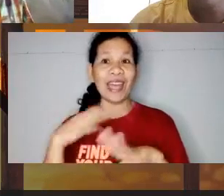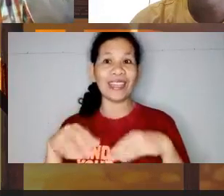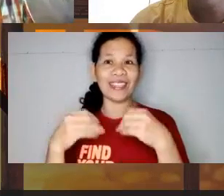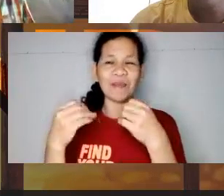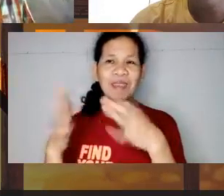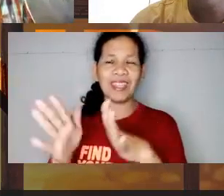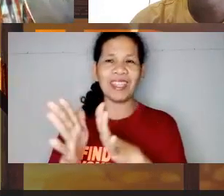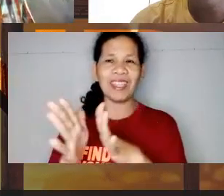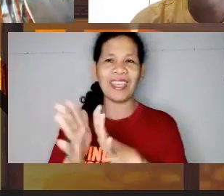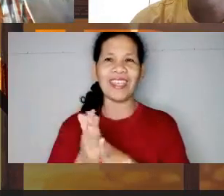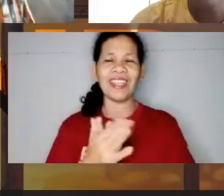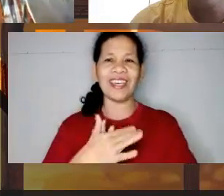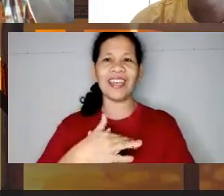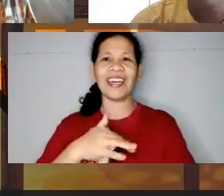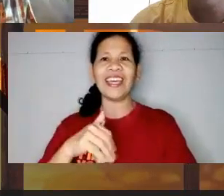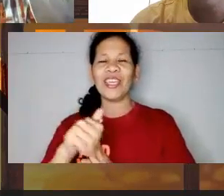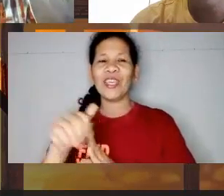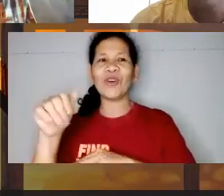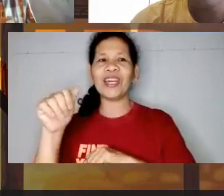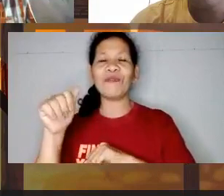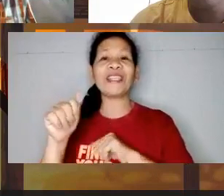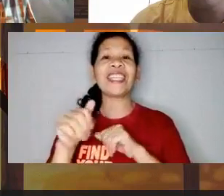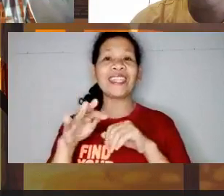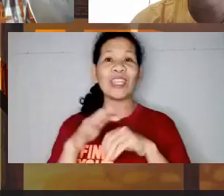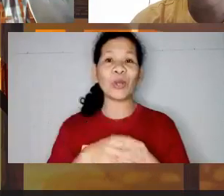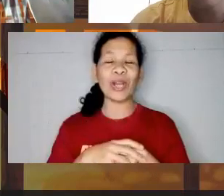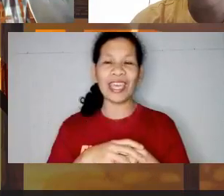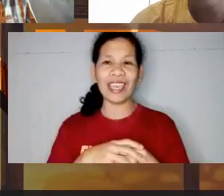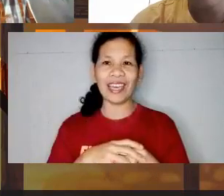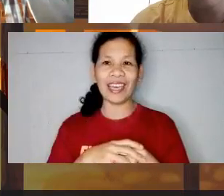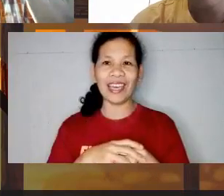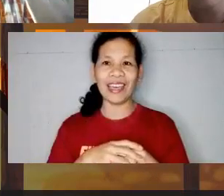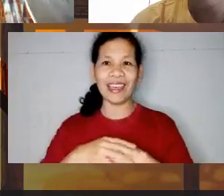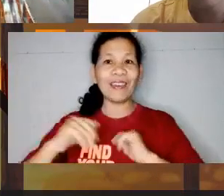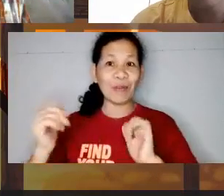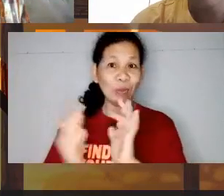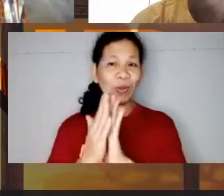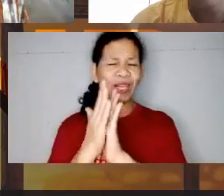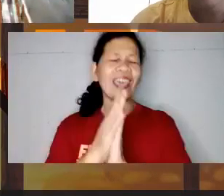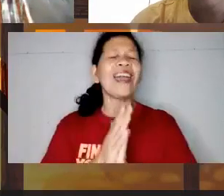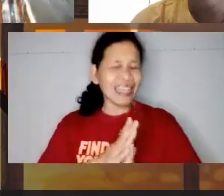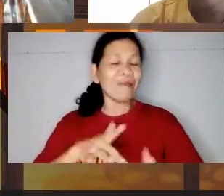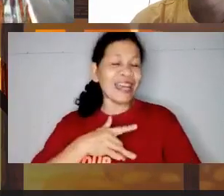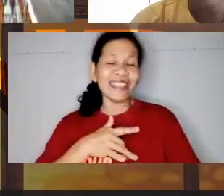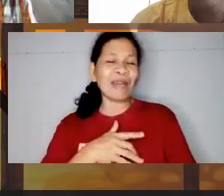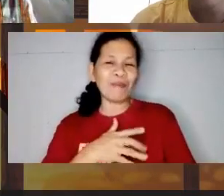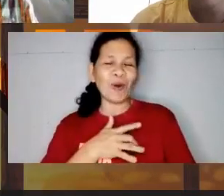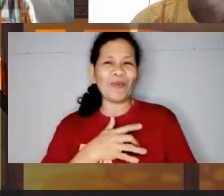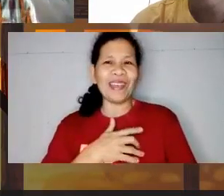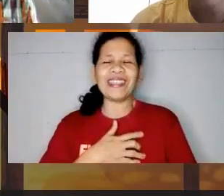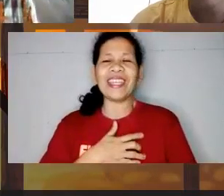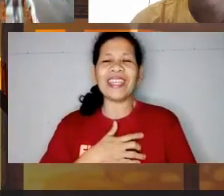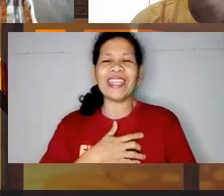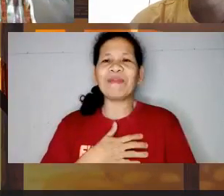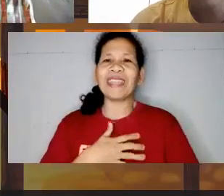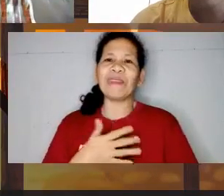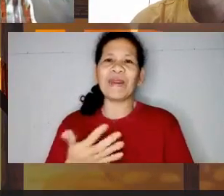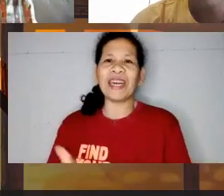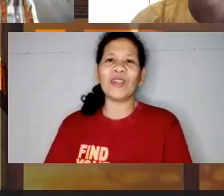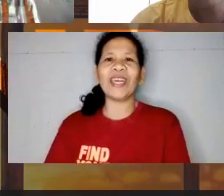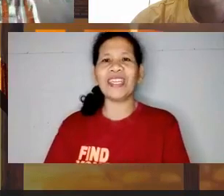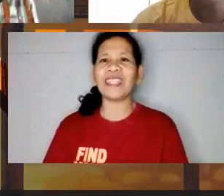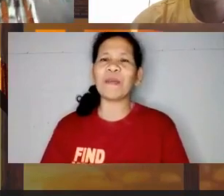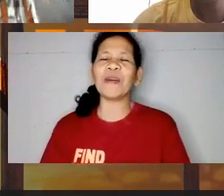maganda yung aking na-submit and then yung facilitator ay pinupuri, napakasarap po. Sarap